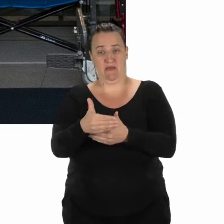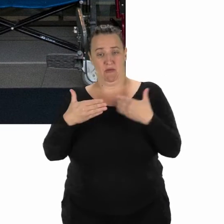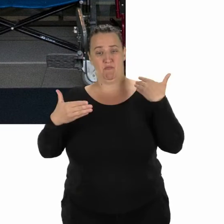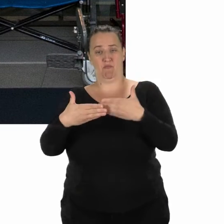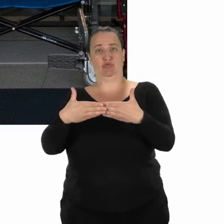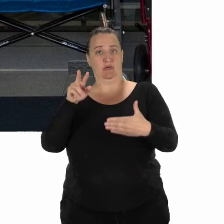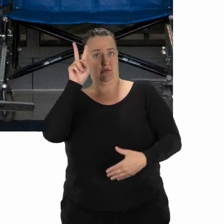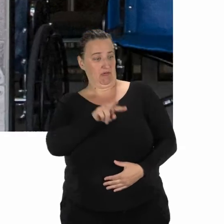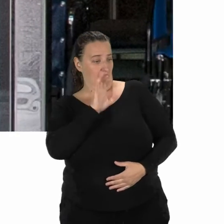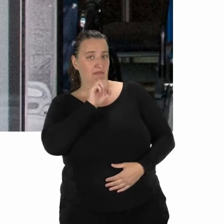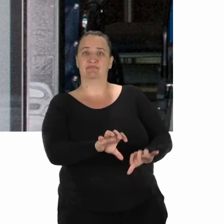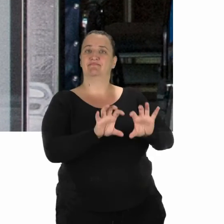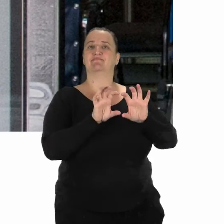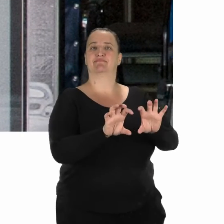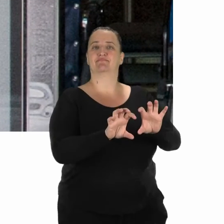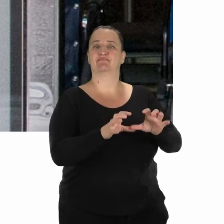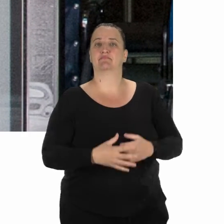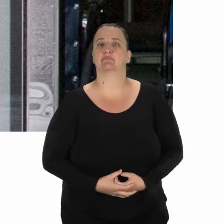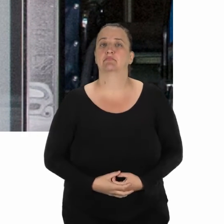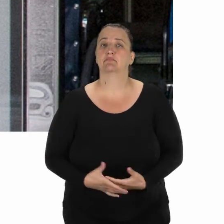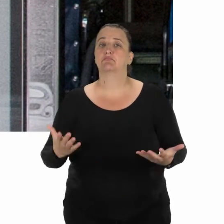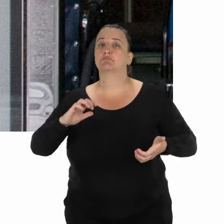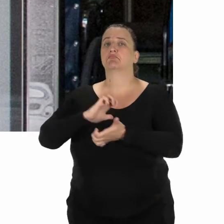situation sur une entrée de MDPH,